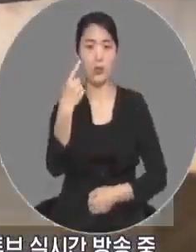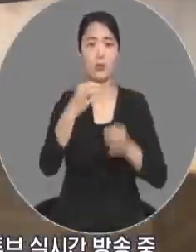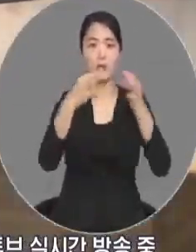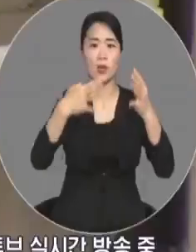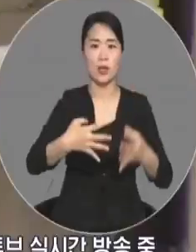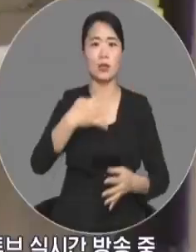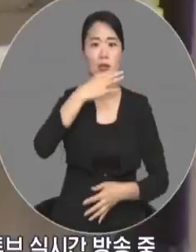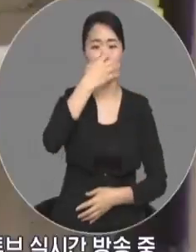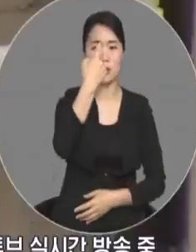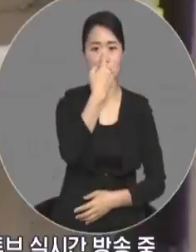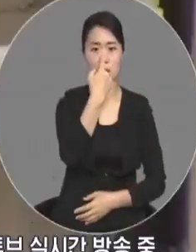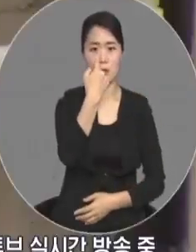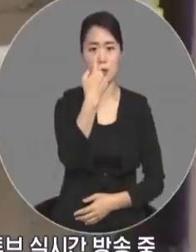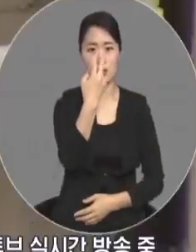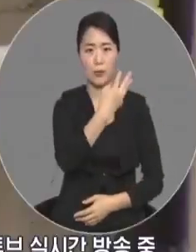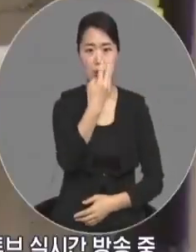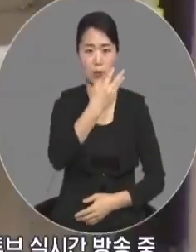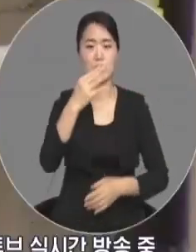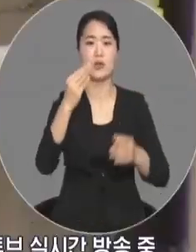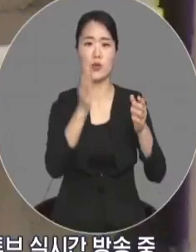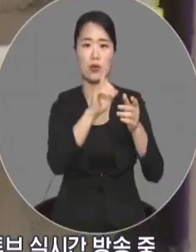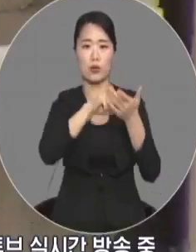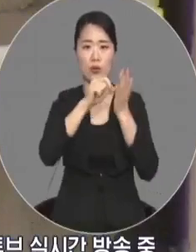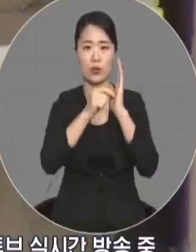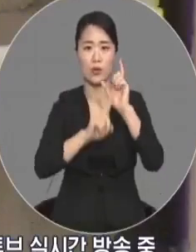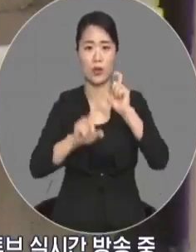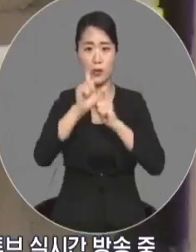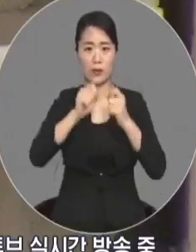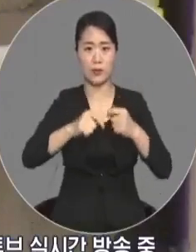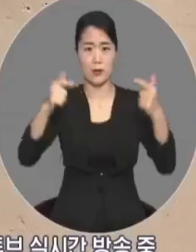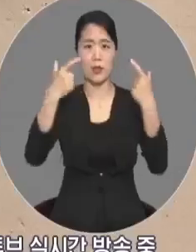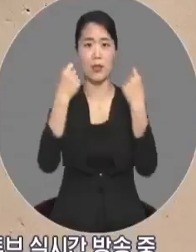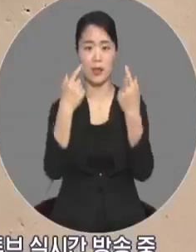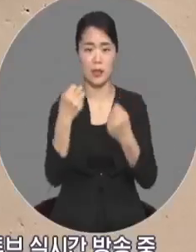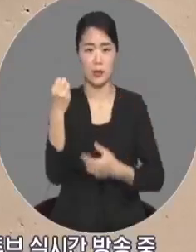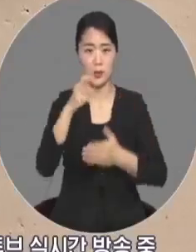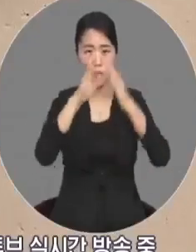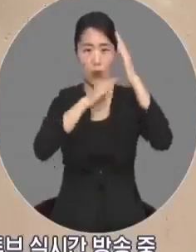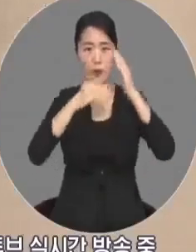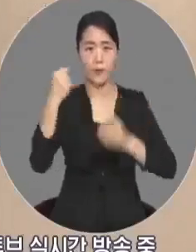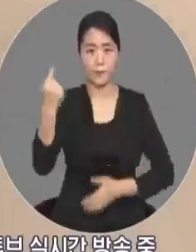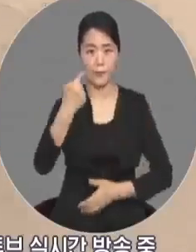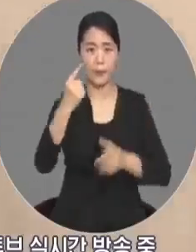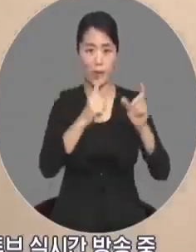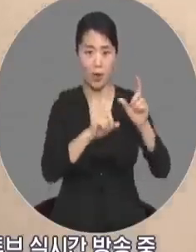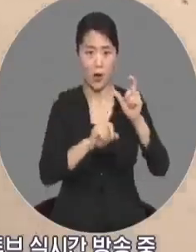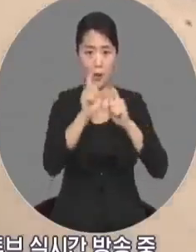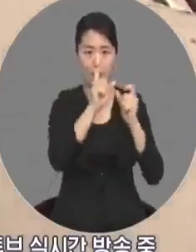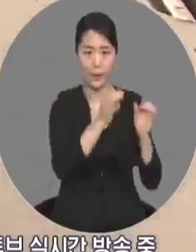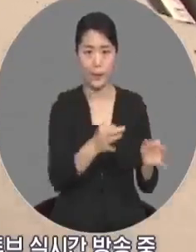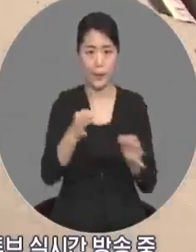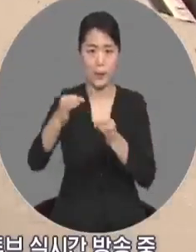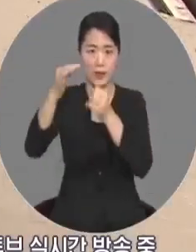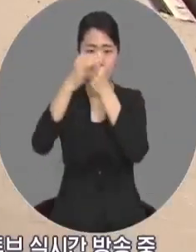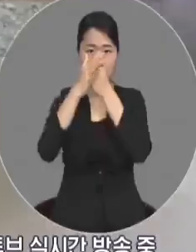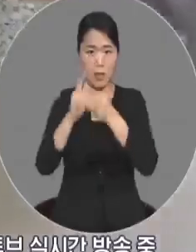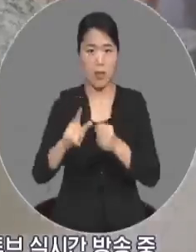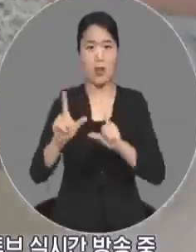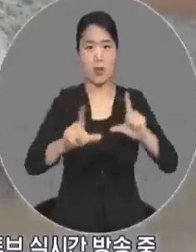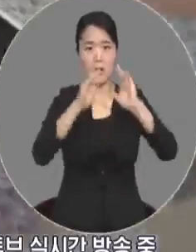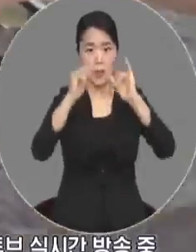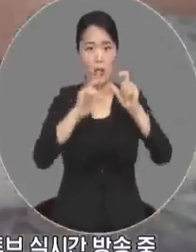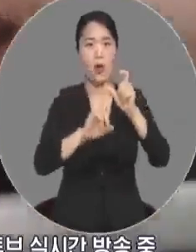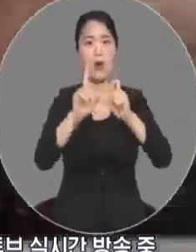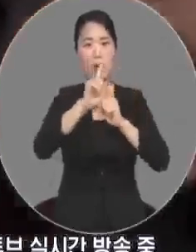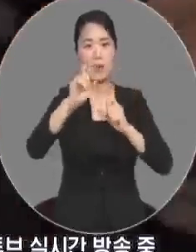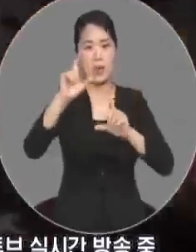예상됩니다 바싹물가 고공행진의 공공요금 줄인상까지 더해지면서 서민들의 살림살이는 더욱